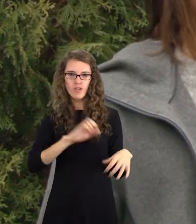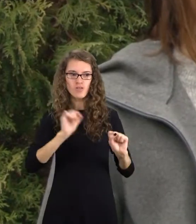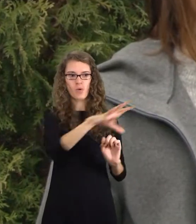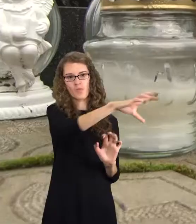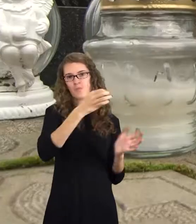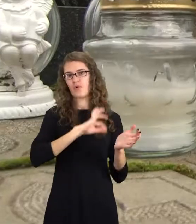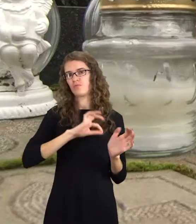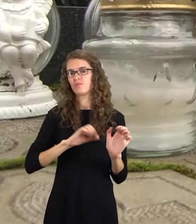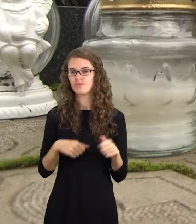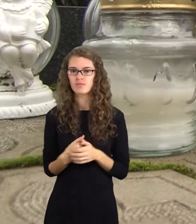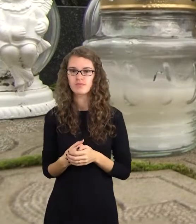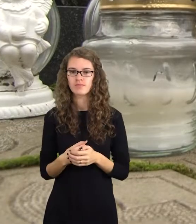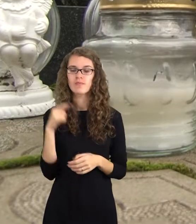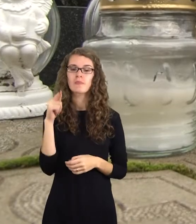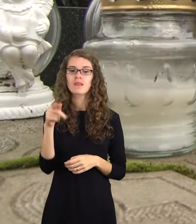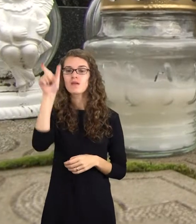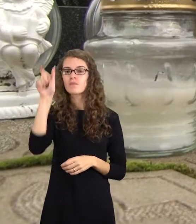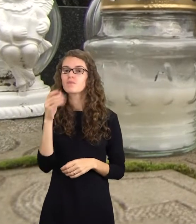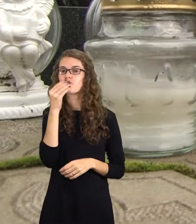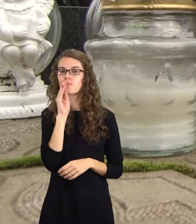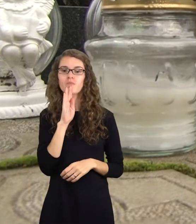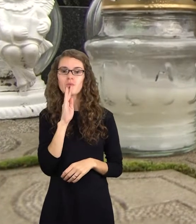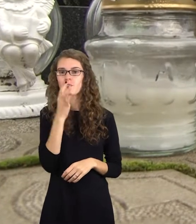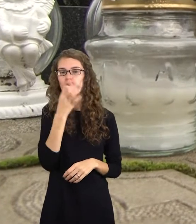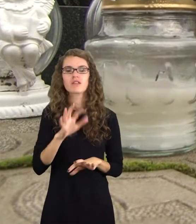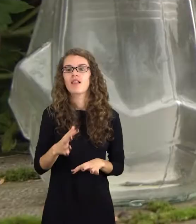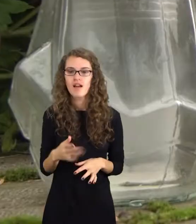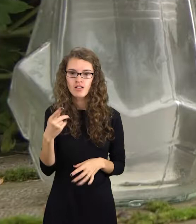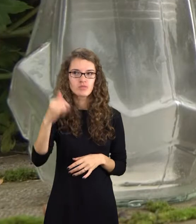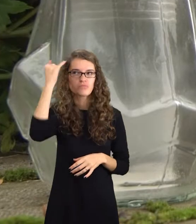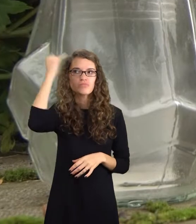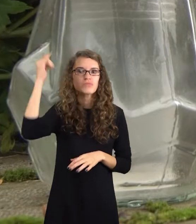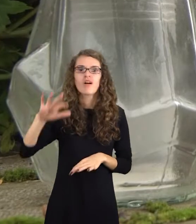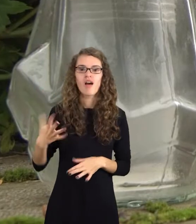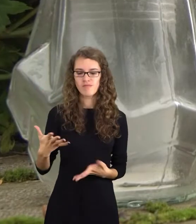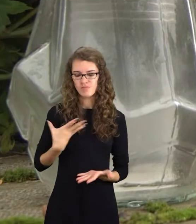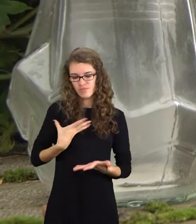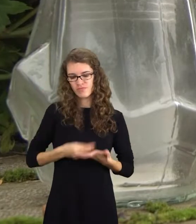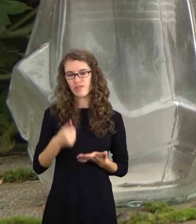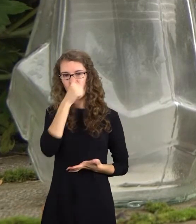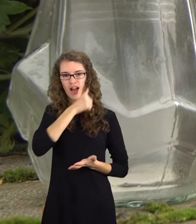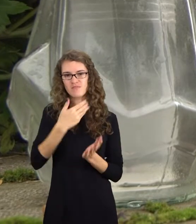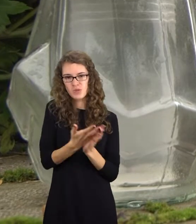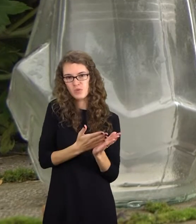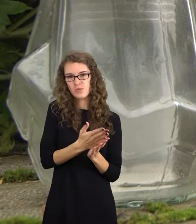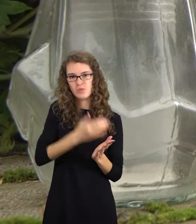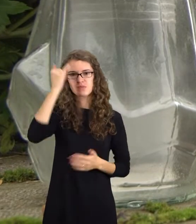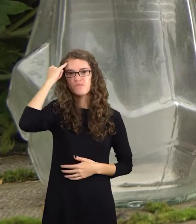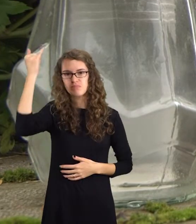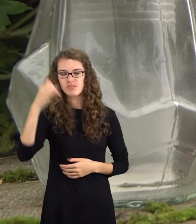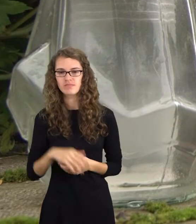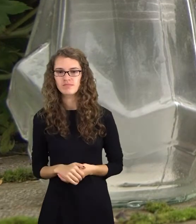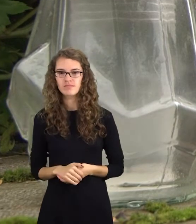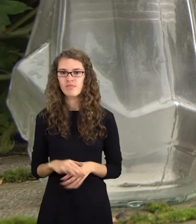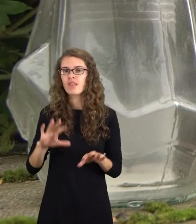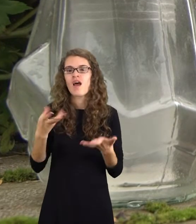niekas nedarėma. Menininkė pasakoja, kad pati idėja gimė visai netikėtai, iš paprasčiausios asmeninės gyvenimiškos patirties. Idėja